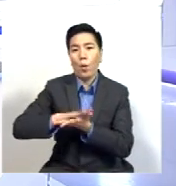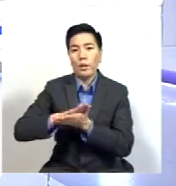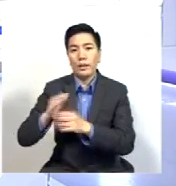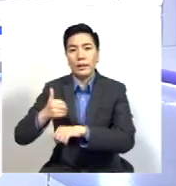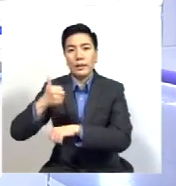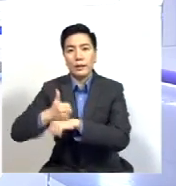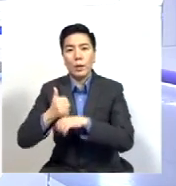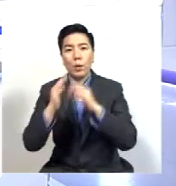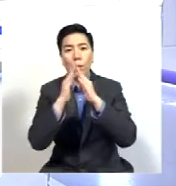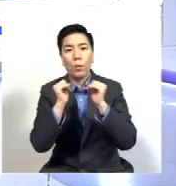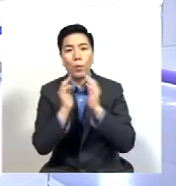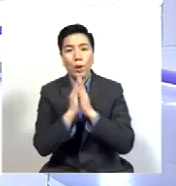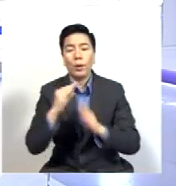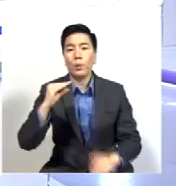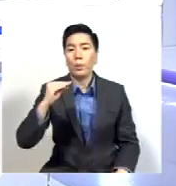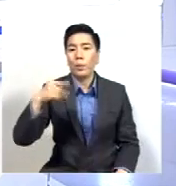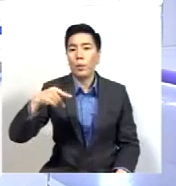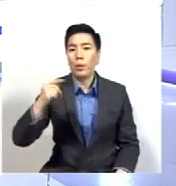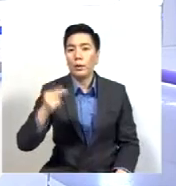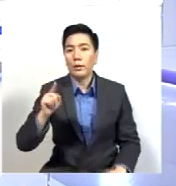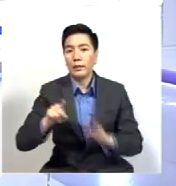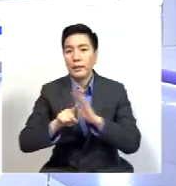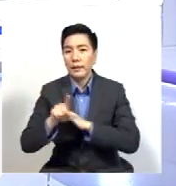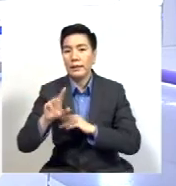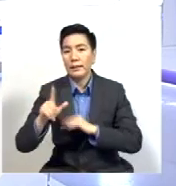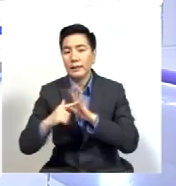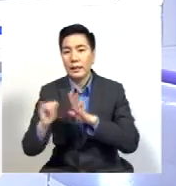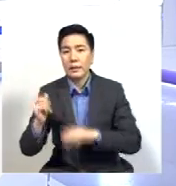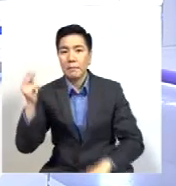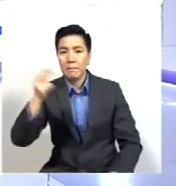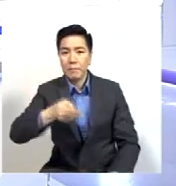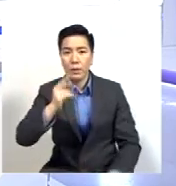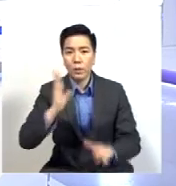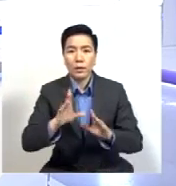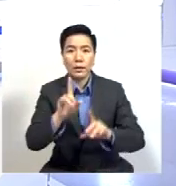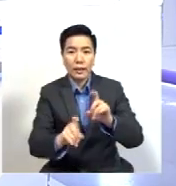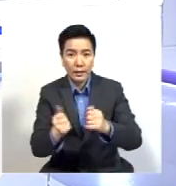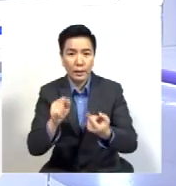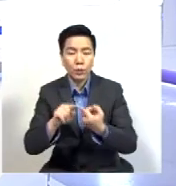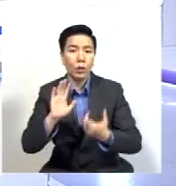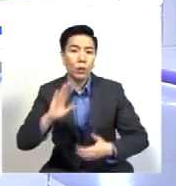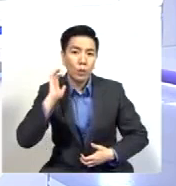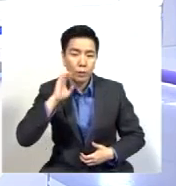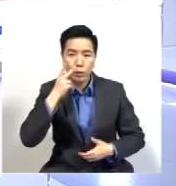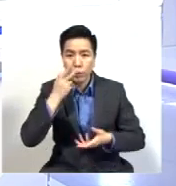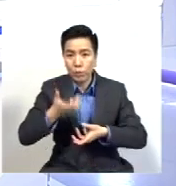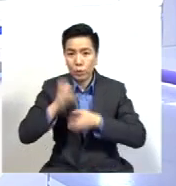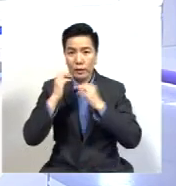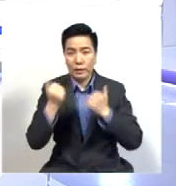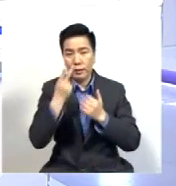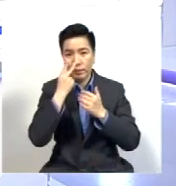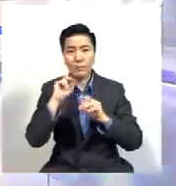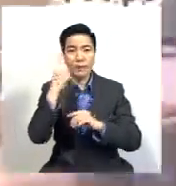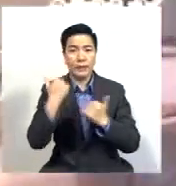การโรงเรียนวัดโพชัยซึ่งเป็นผู้ต้องหาในคดีชิงทองและก็ยิงชาวบ้านเสียชีวิตที่จังหวัดลพบุรีย้อนไปดูเหตุการณ์ทั้งหมด